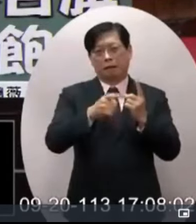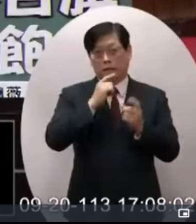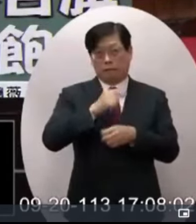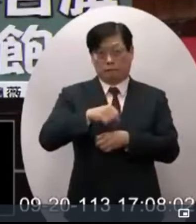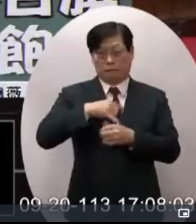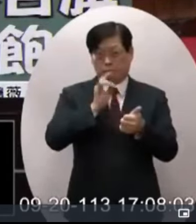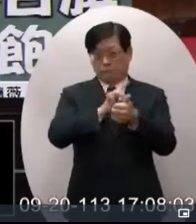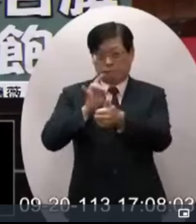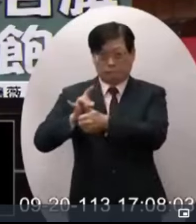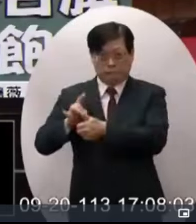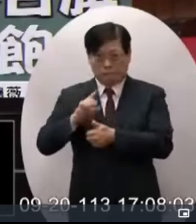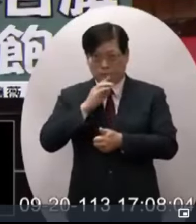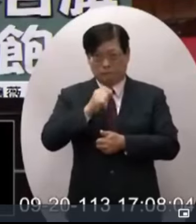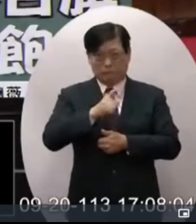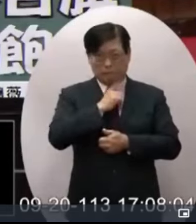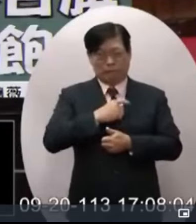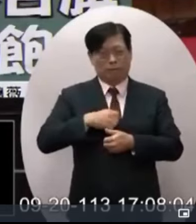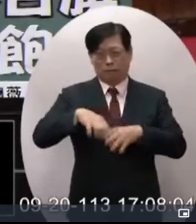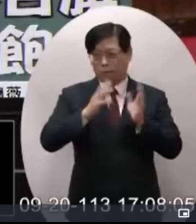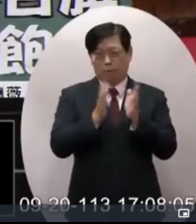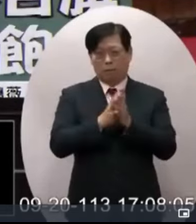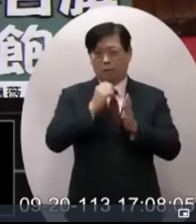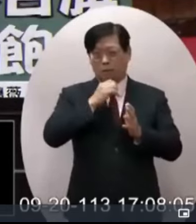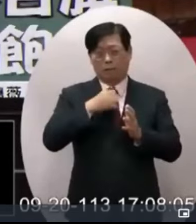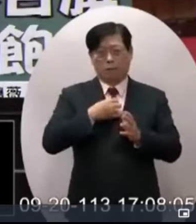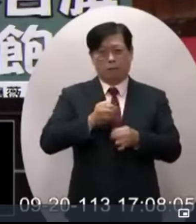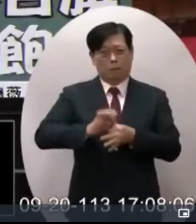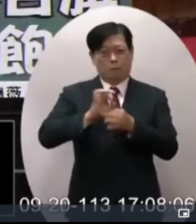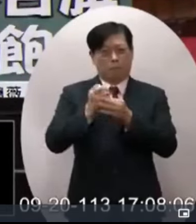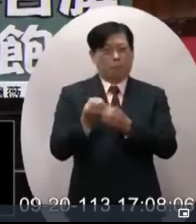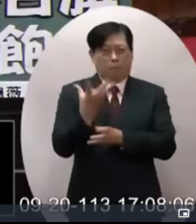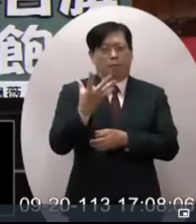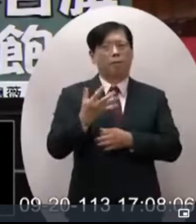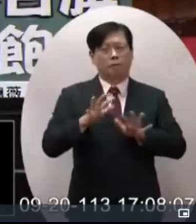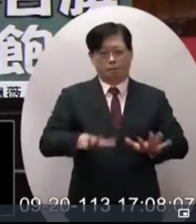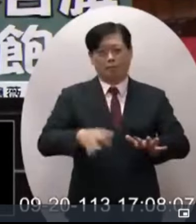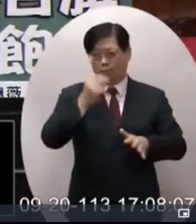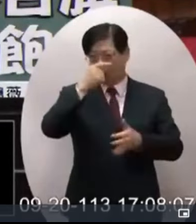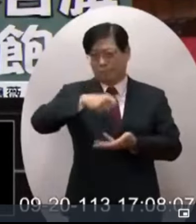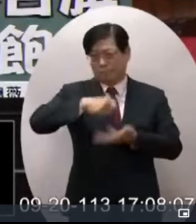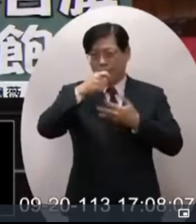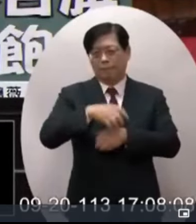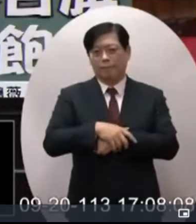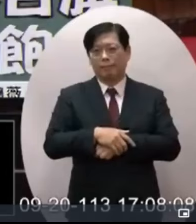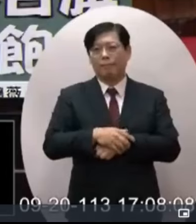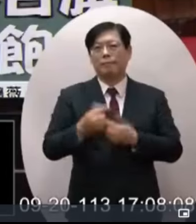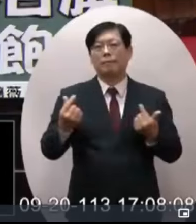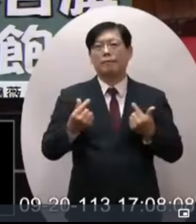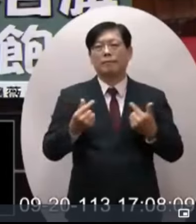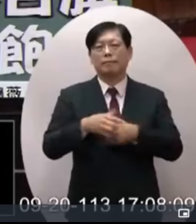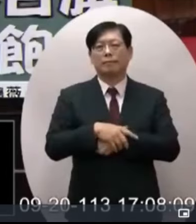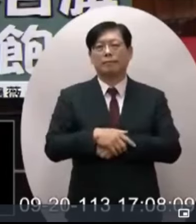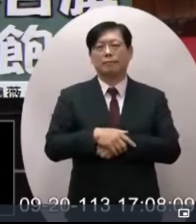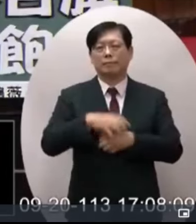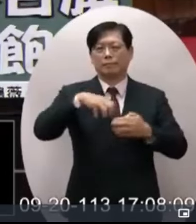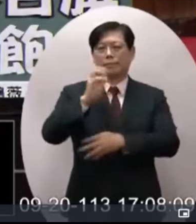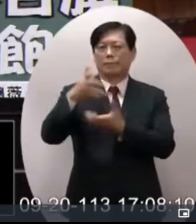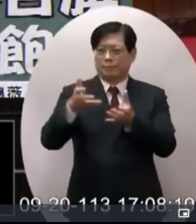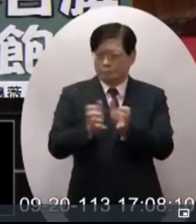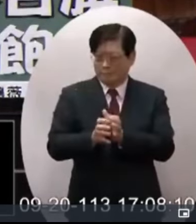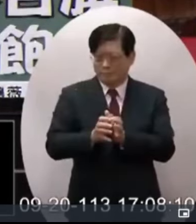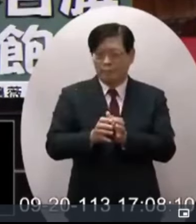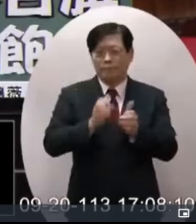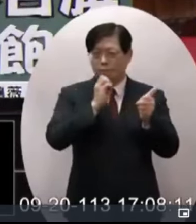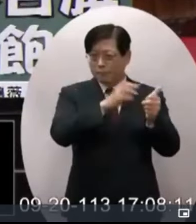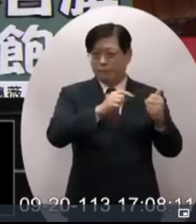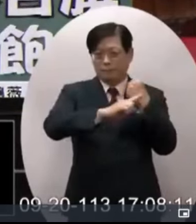整个的诈骗权限的崩溃，所以在这边特别提醒，包含好我们内政部，